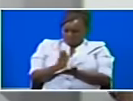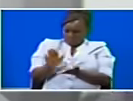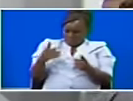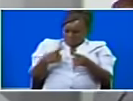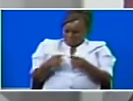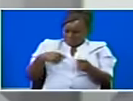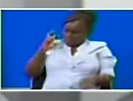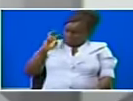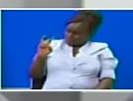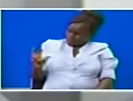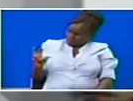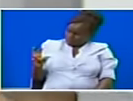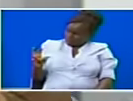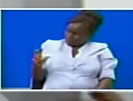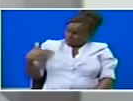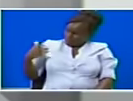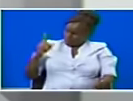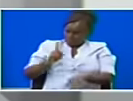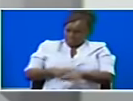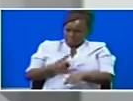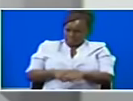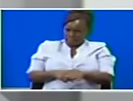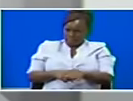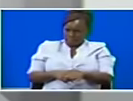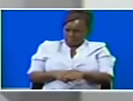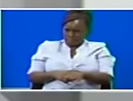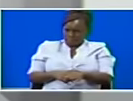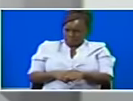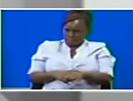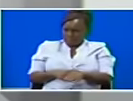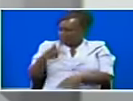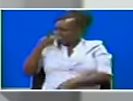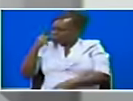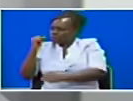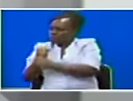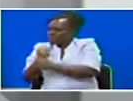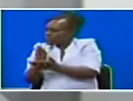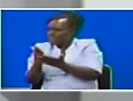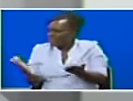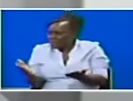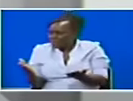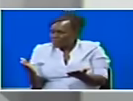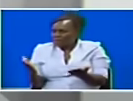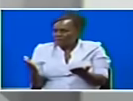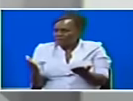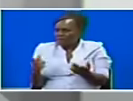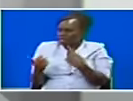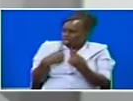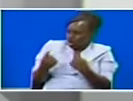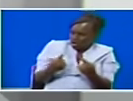Lakini mimi naona sana kila wakati vile mheshimiwa yeye mwenyewe amesema, kila Kalonzo akifanya jambo lolote,